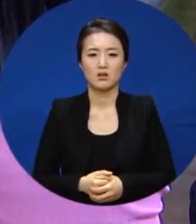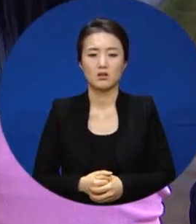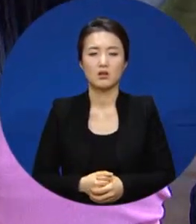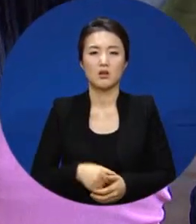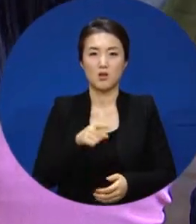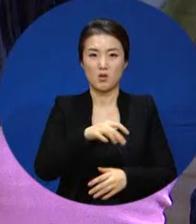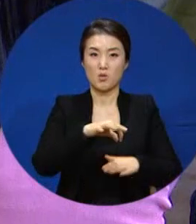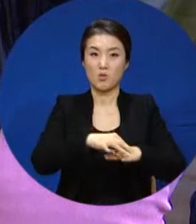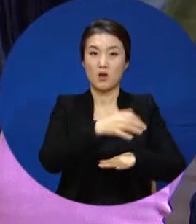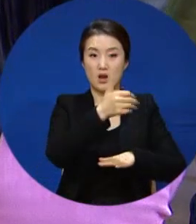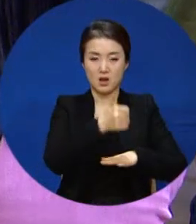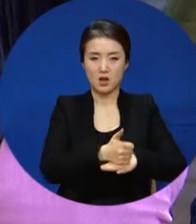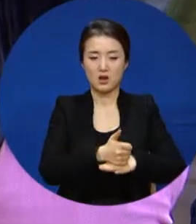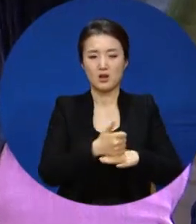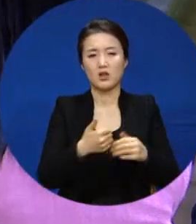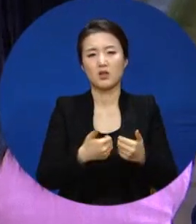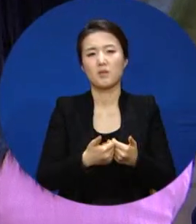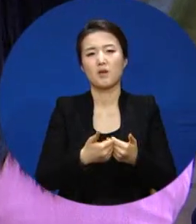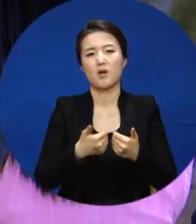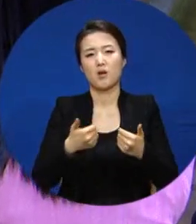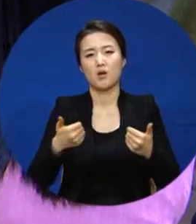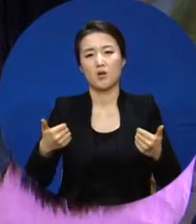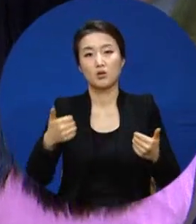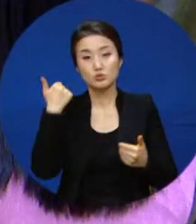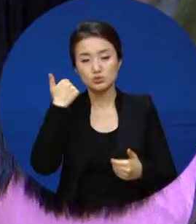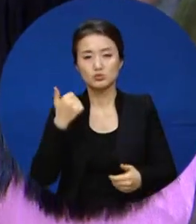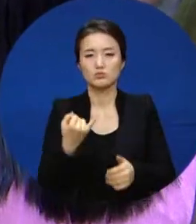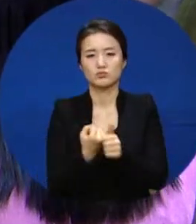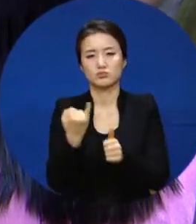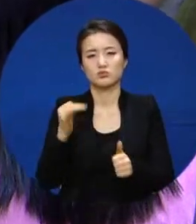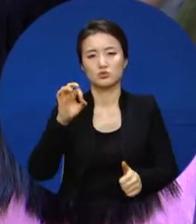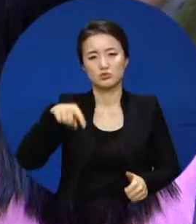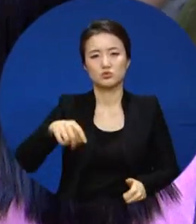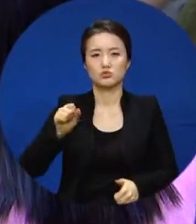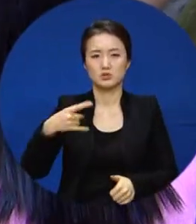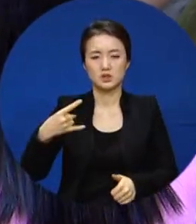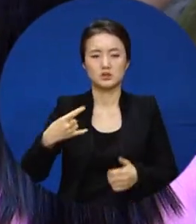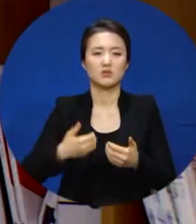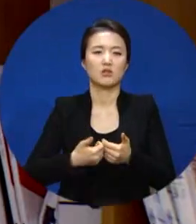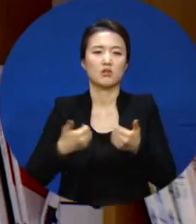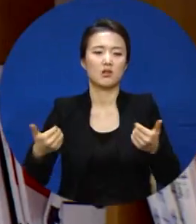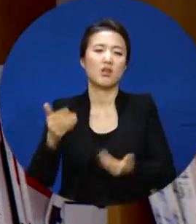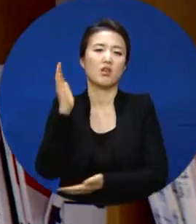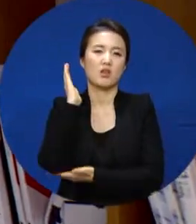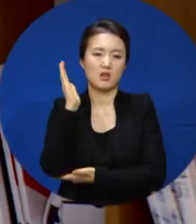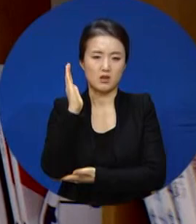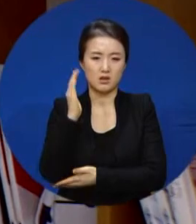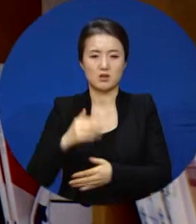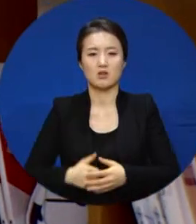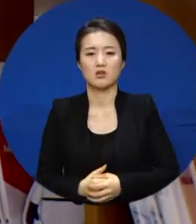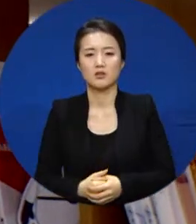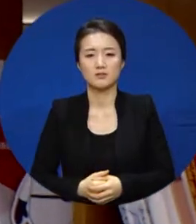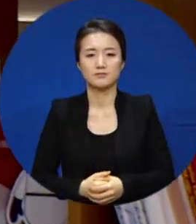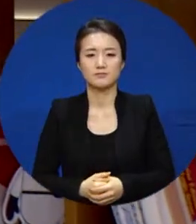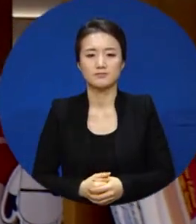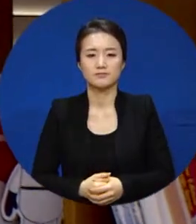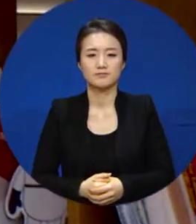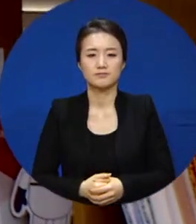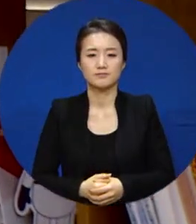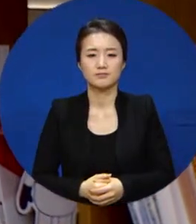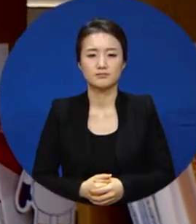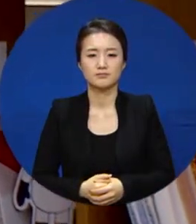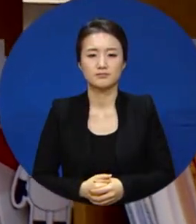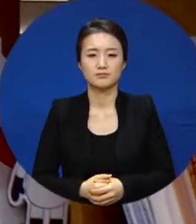왕이 이별 1단 소리야 누구와 우희 와 그게 패왕별희 에요 부의 내일과 하고는 도망을 칩니다